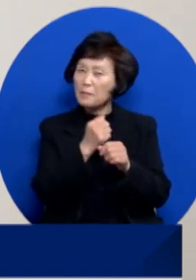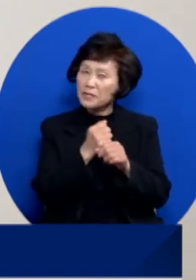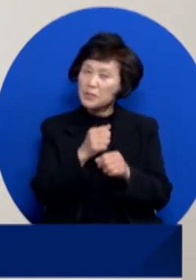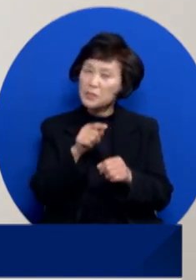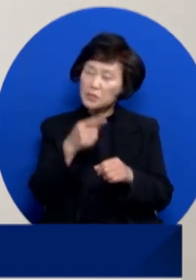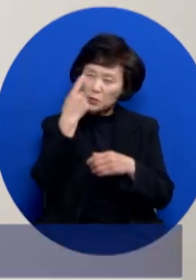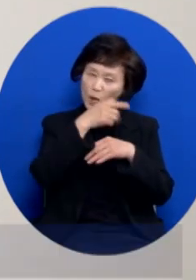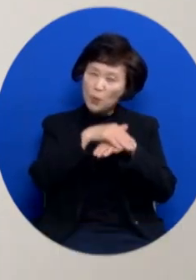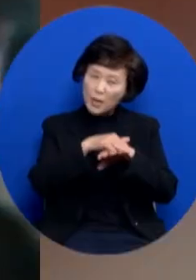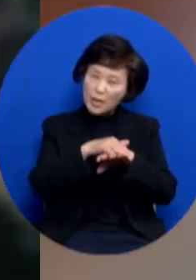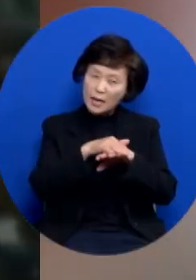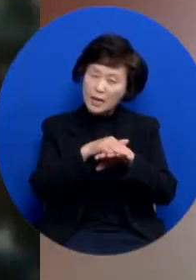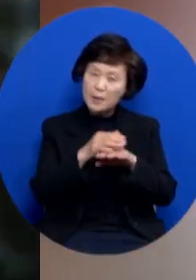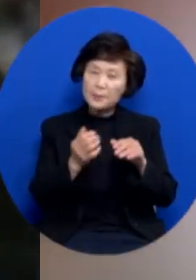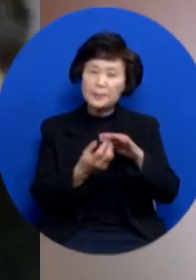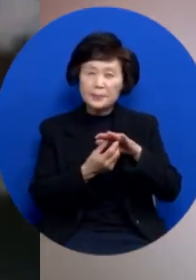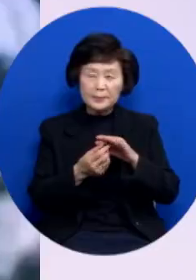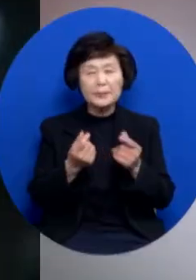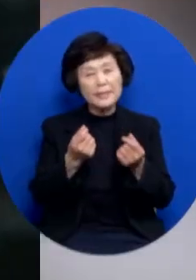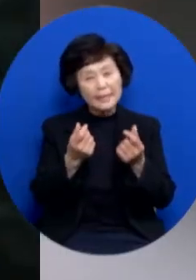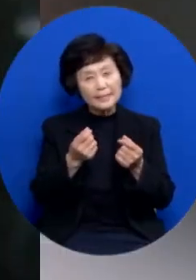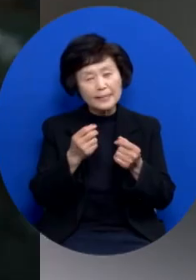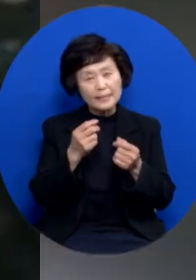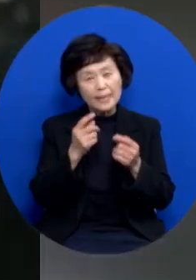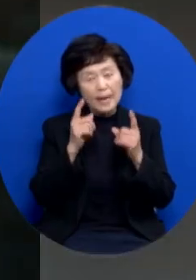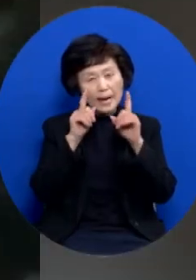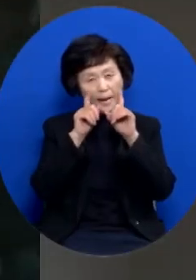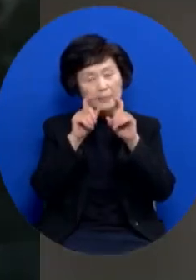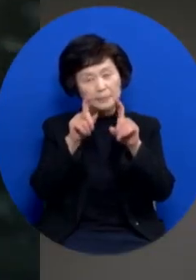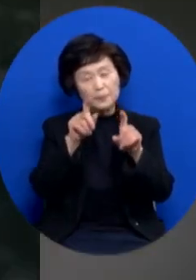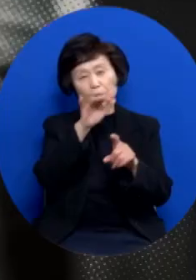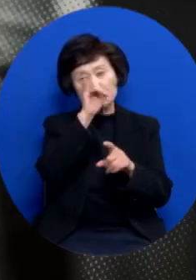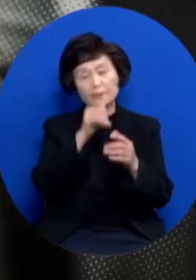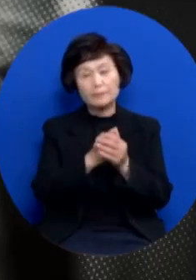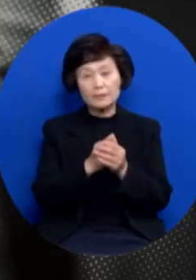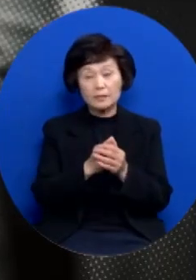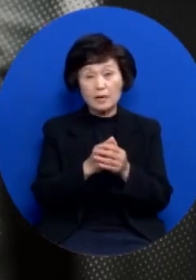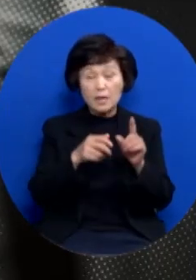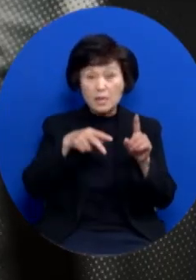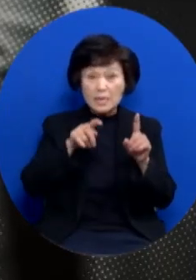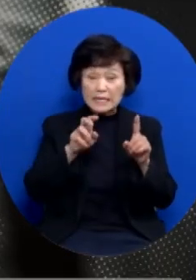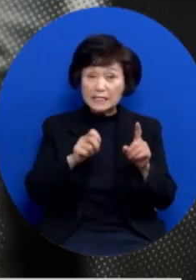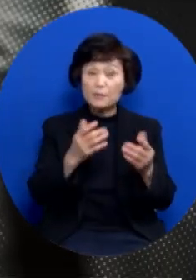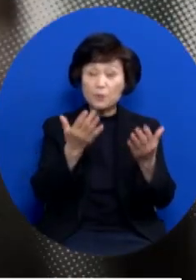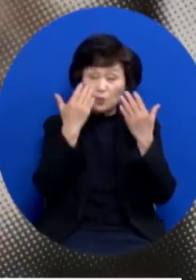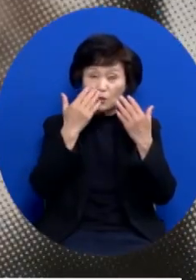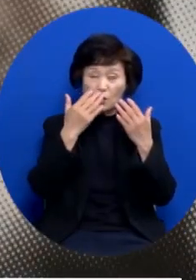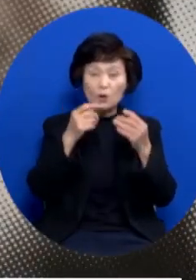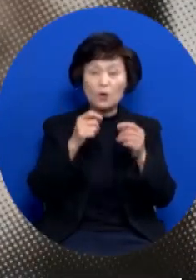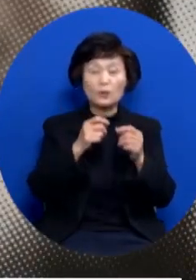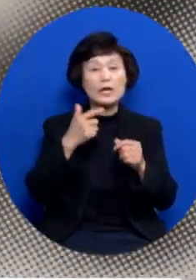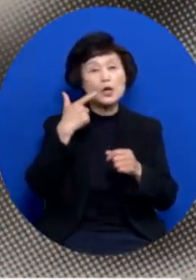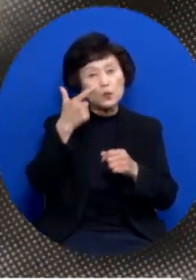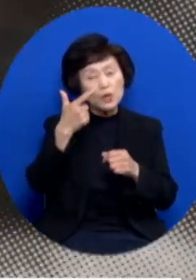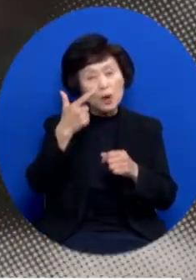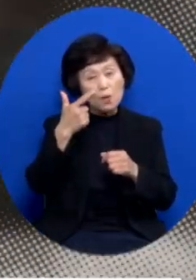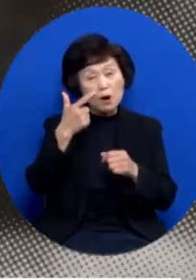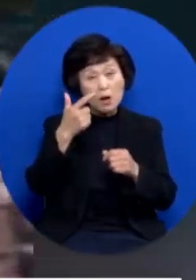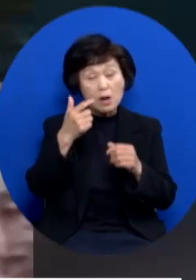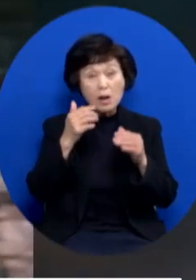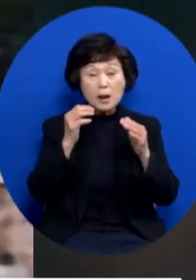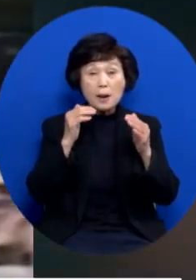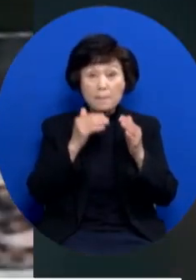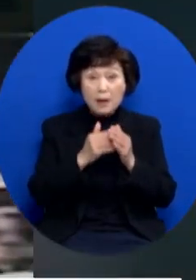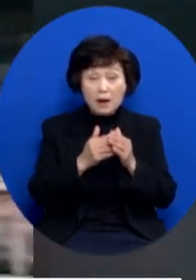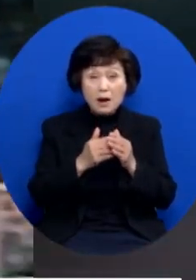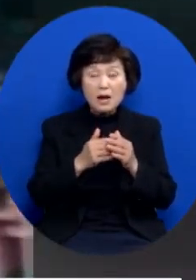의심도 좀 듭니다. 1심 구속기간은 최장 6개월, 1심 구속 만기일인 4월 27일 안에 재판 결과가 나오지